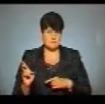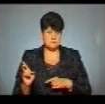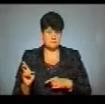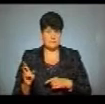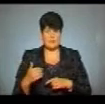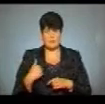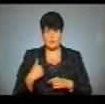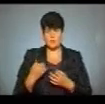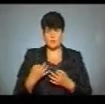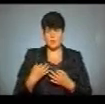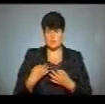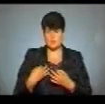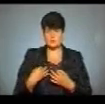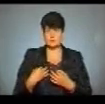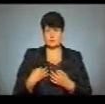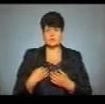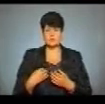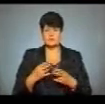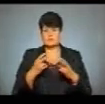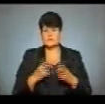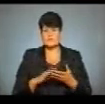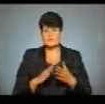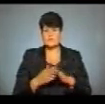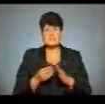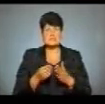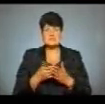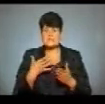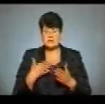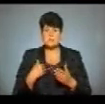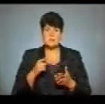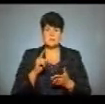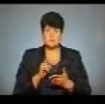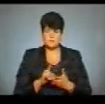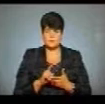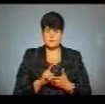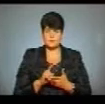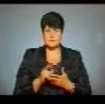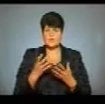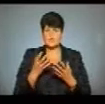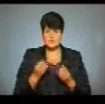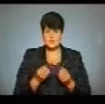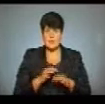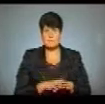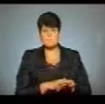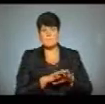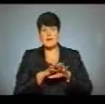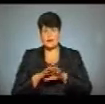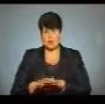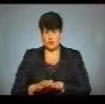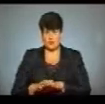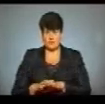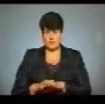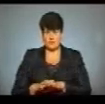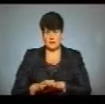Нам пояснили, що катастрофічна ситуація із цінами, і ми мусимо ще перерахувати,